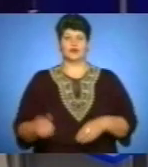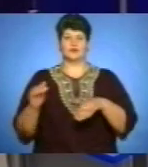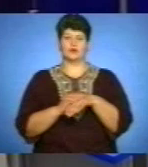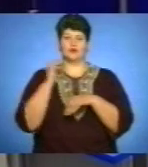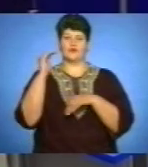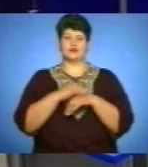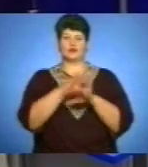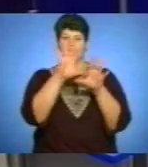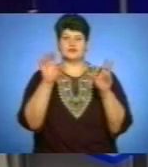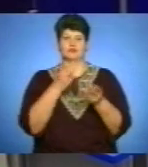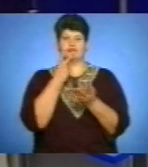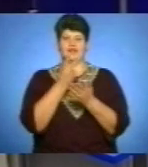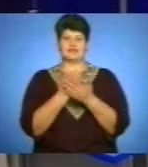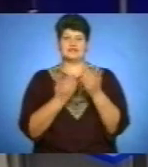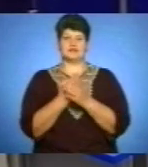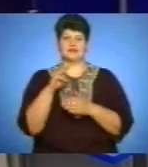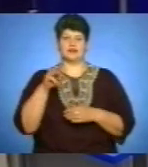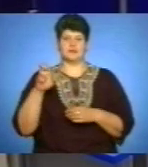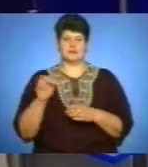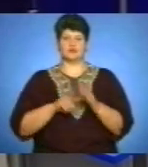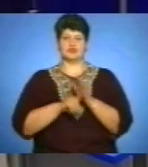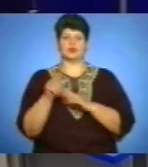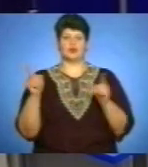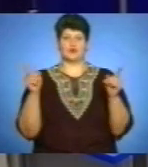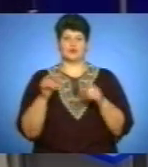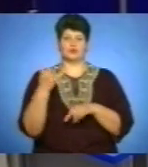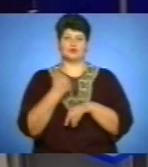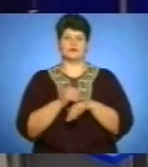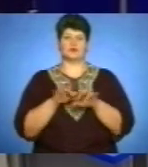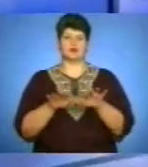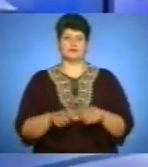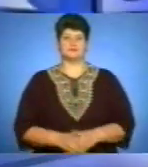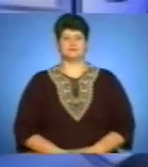Доброго вечора усім, хто дивиться «Вісті ТТБ». Спочатку коротко про головні події.